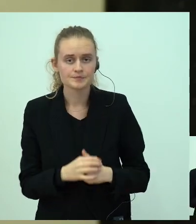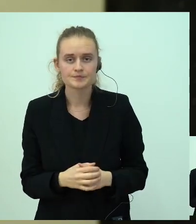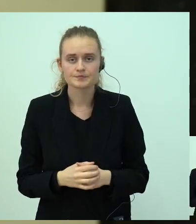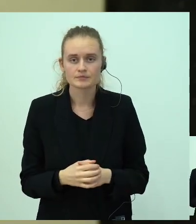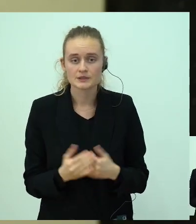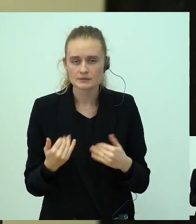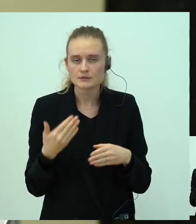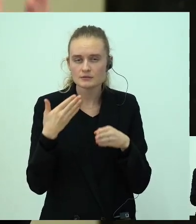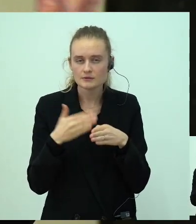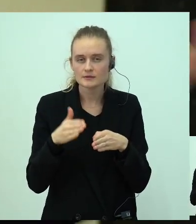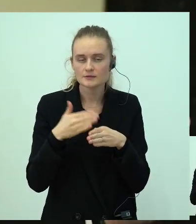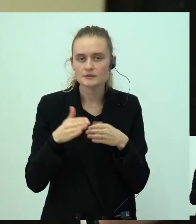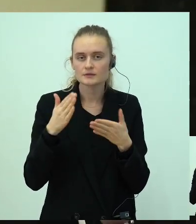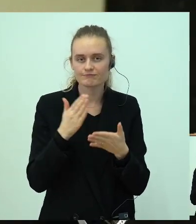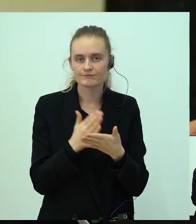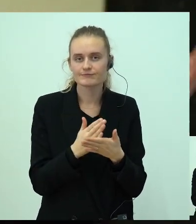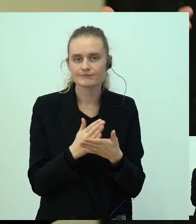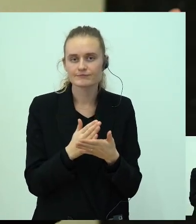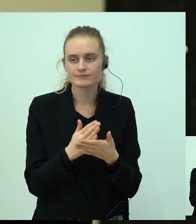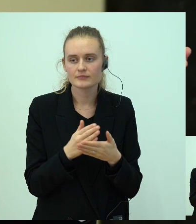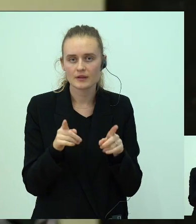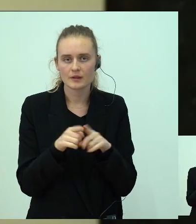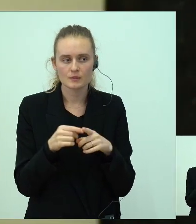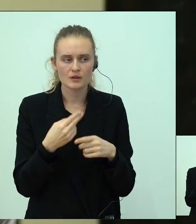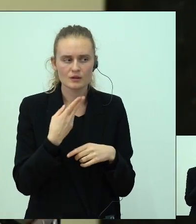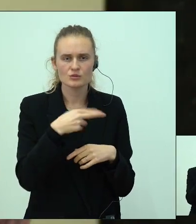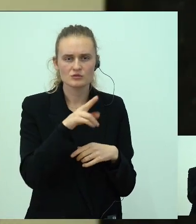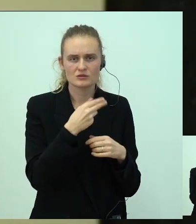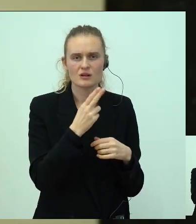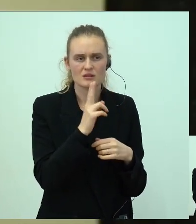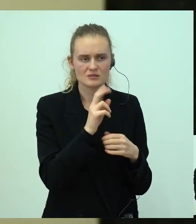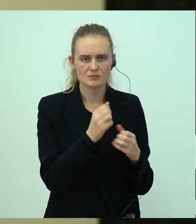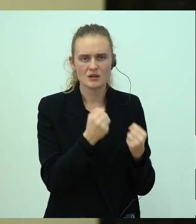pamažu yra pritariama tai blogio pusiai.